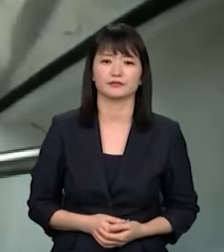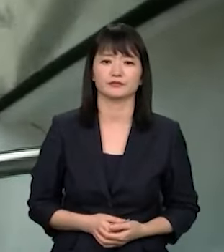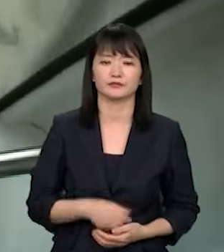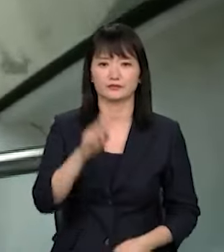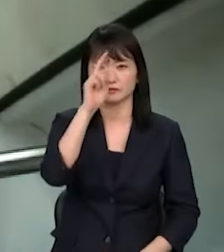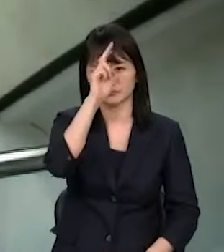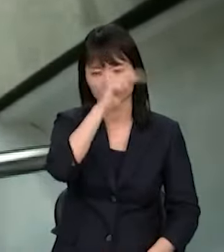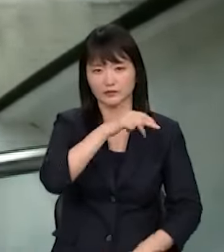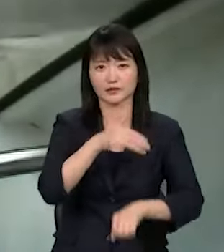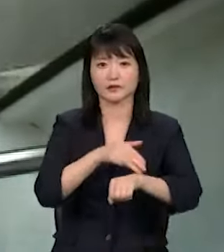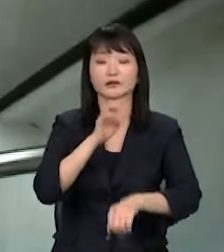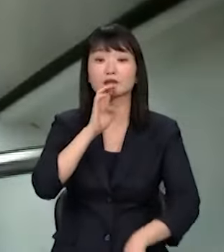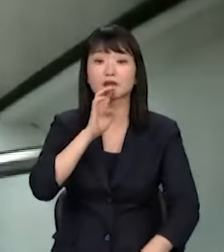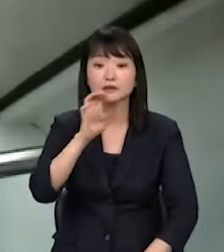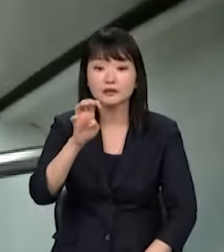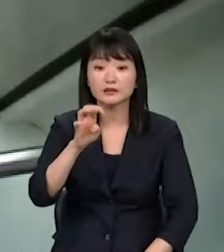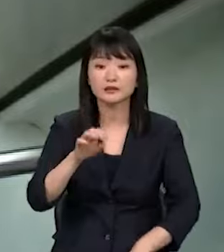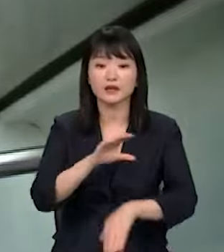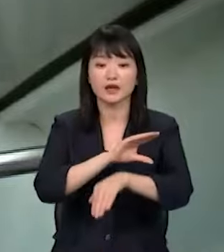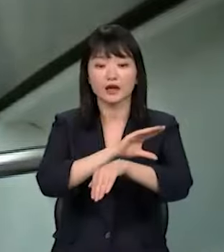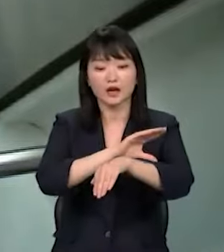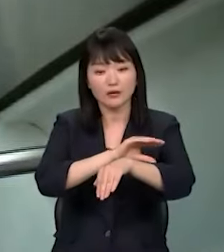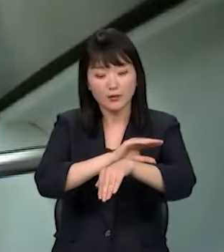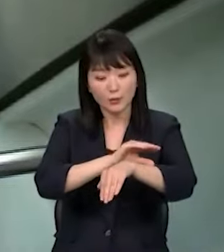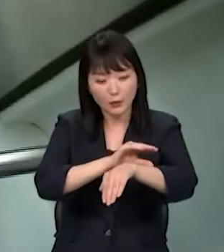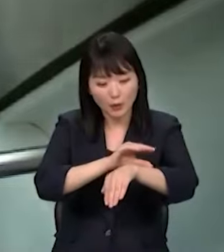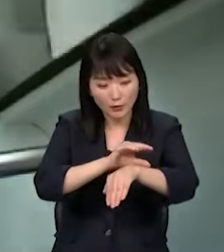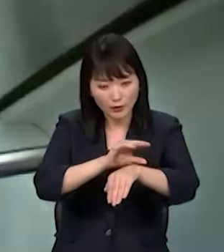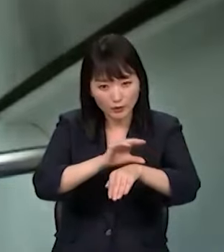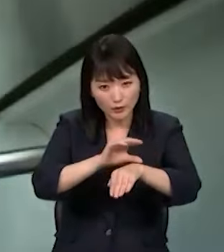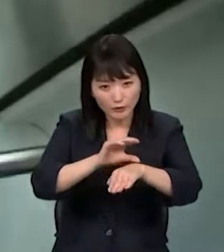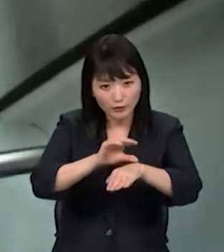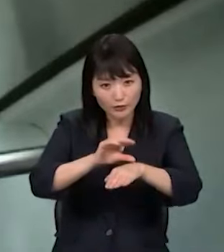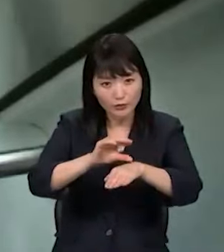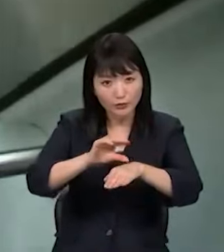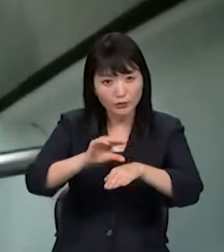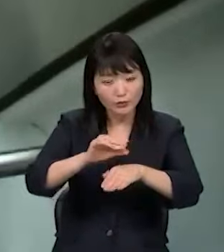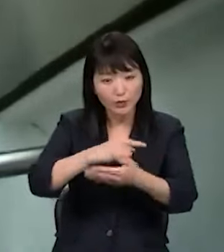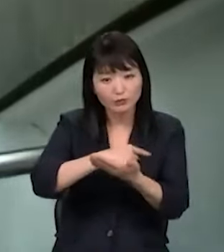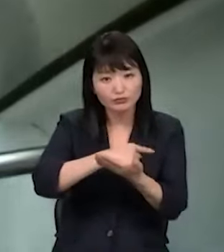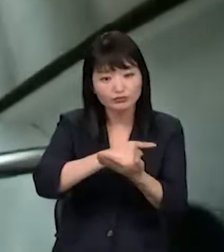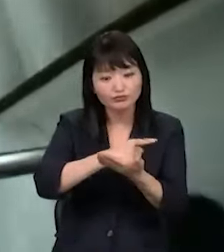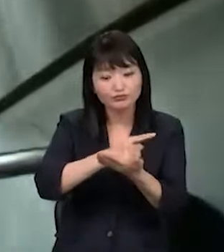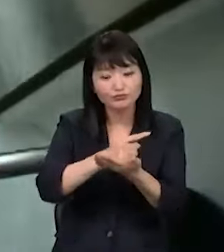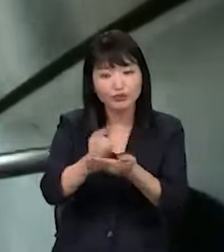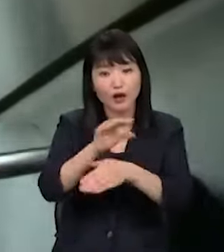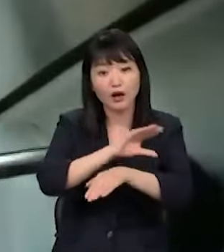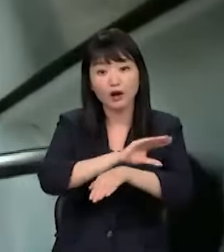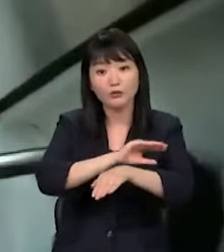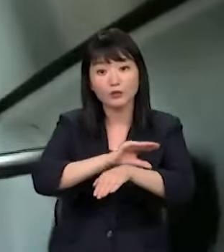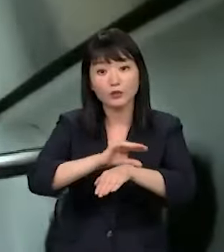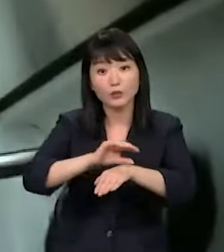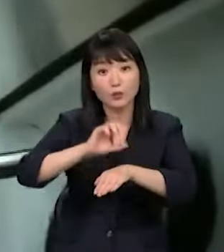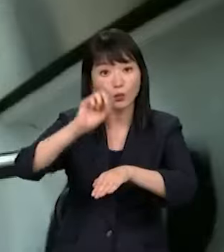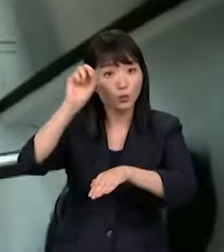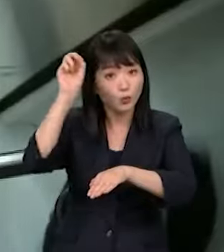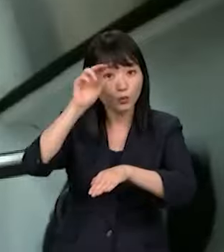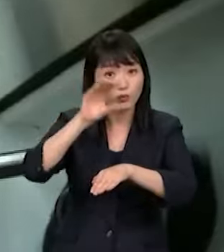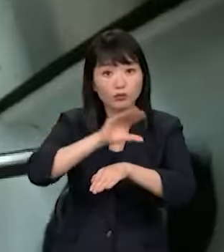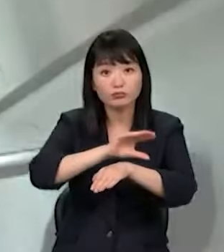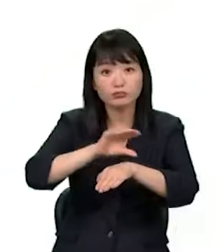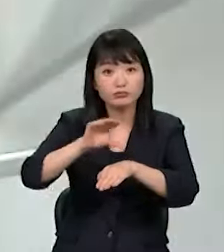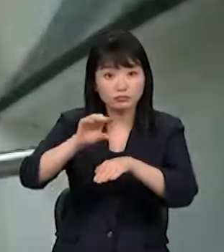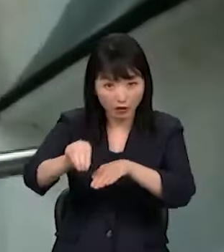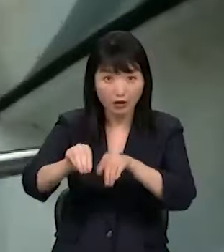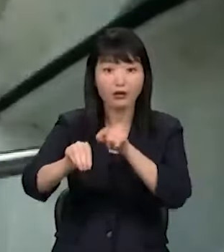오전 8시 40분 전동차가 역사를 빠져나갑니다. 서서히 속도를 올리는가 싶더니 갑자기 선로 위에